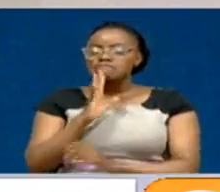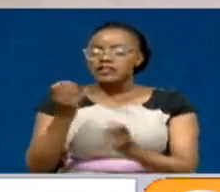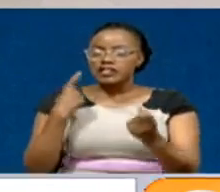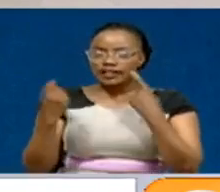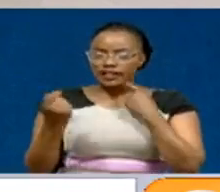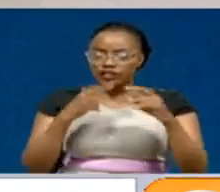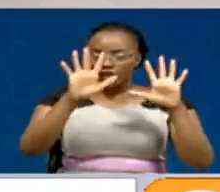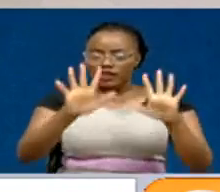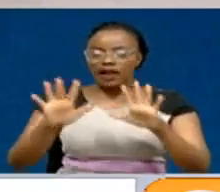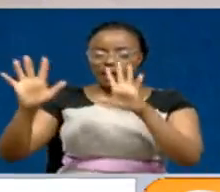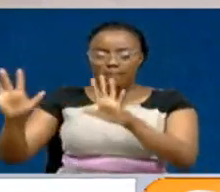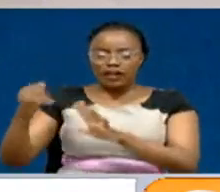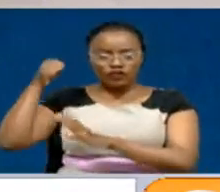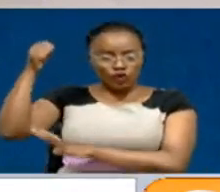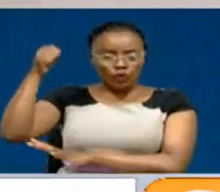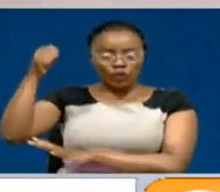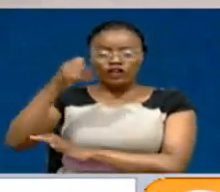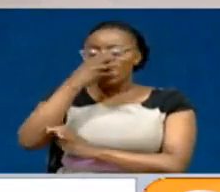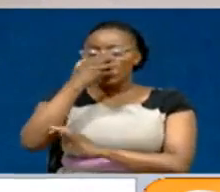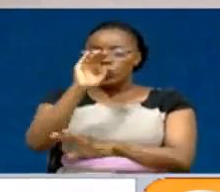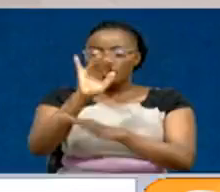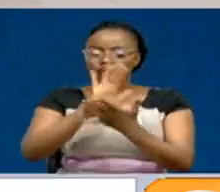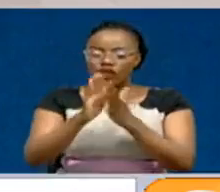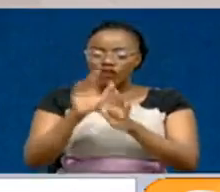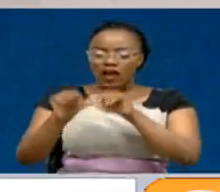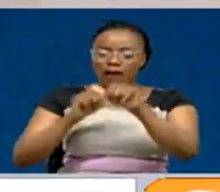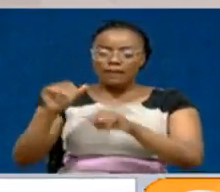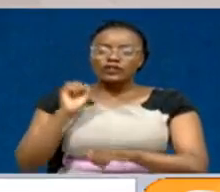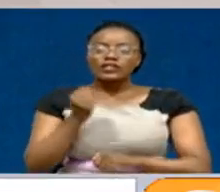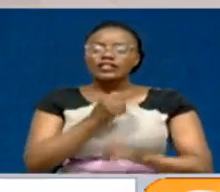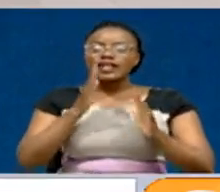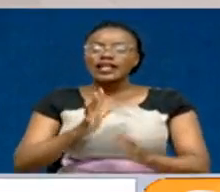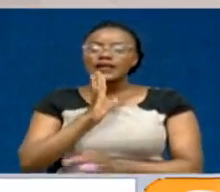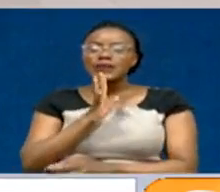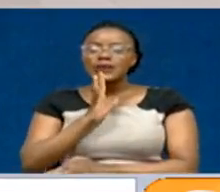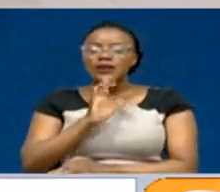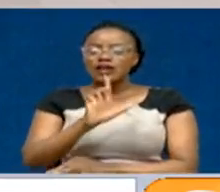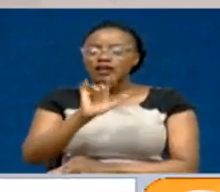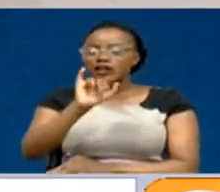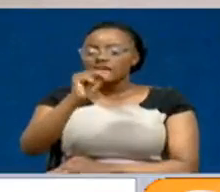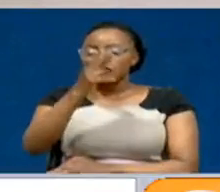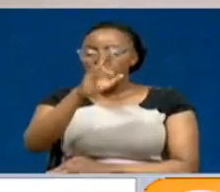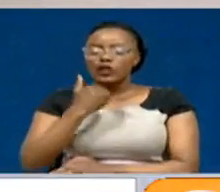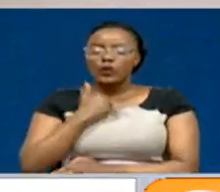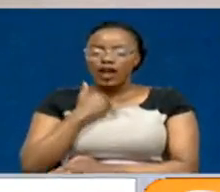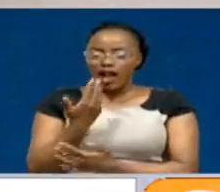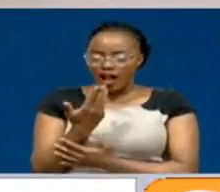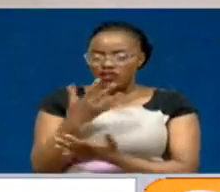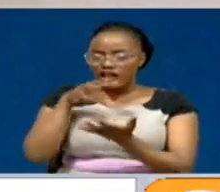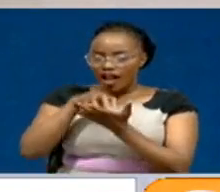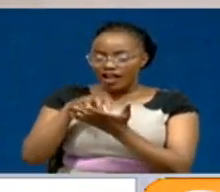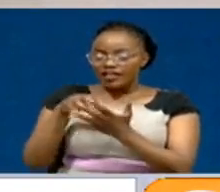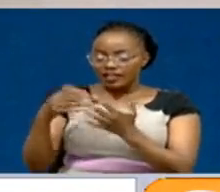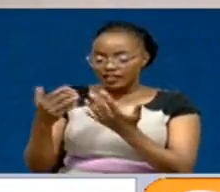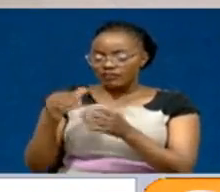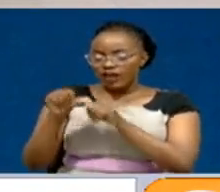Kericho katika kampeni za kisiasa, Ruto aliomba msamaha kuhusu matamshi ya seneta wa Meru Mithika Linturi ambaye anakabiliwa na tuhuma za